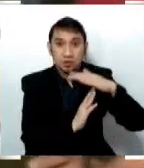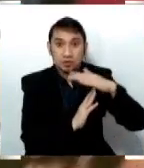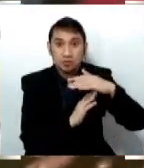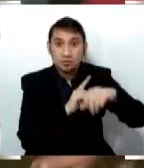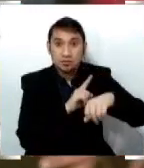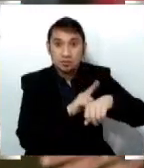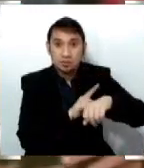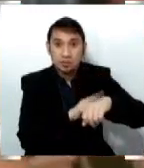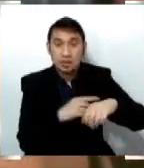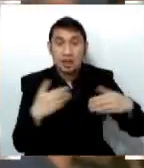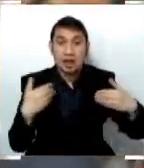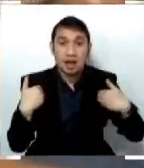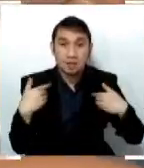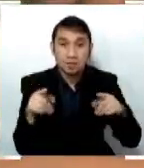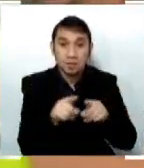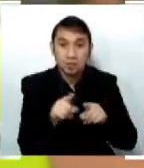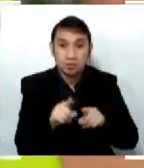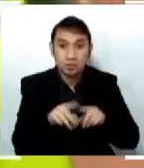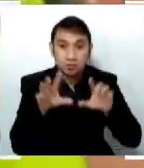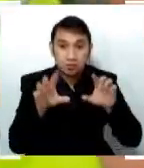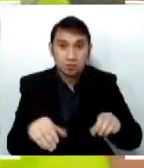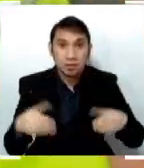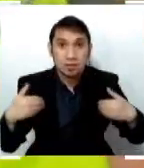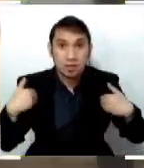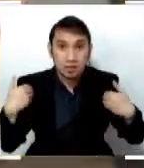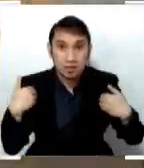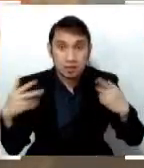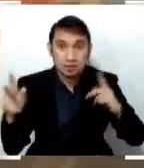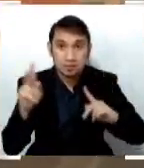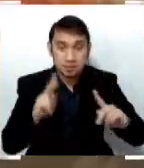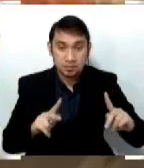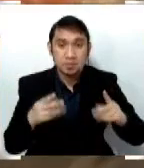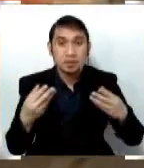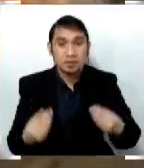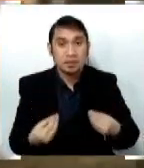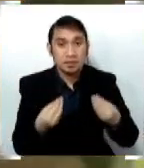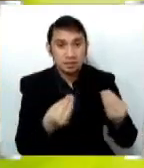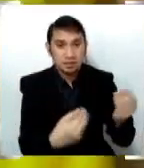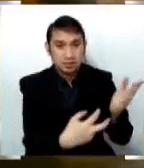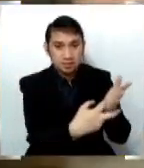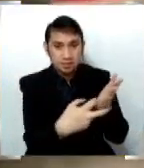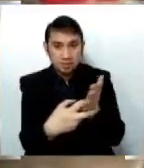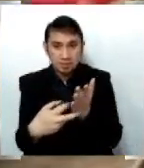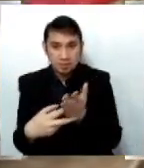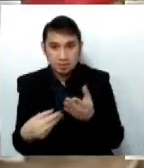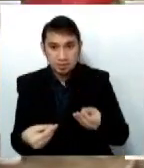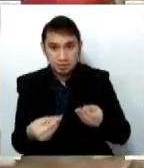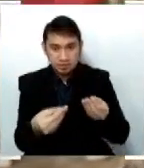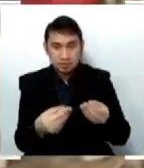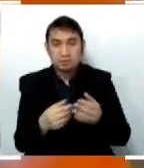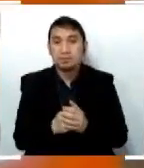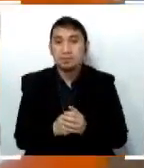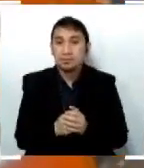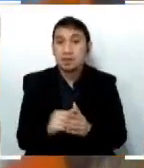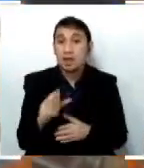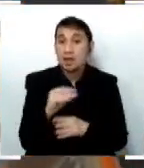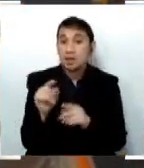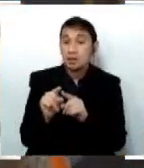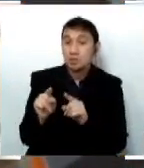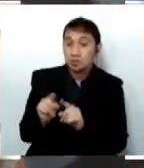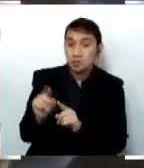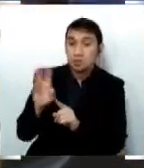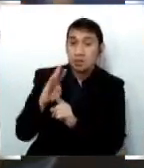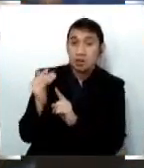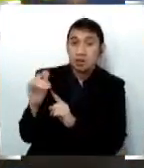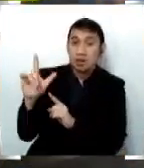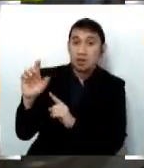edad at mga nagkukumpulan sa labas. Tiniketa ng mga nahuli. Nagsasagawa rin ng operasyon sa barangay Loyola Heights para